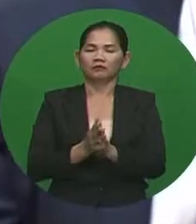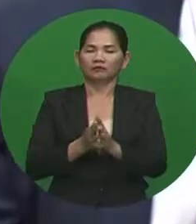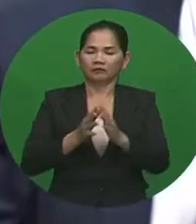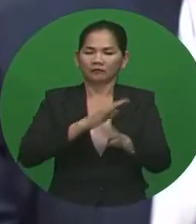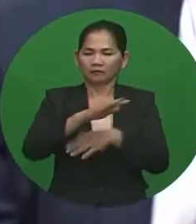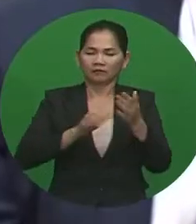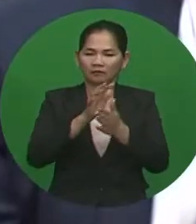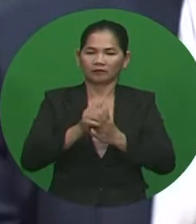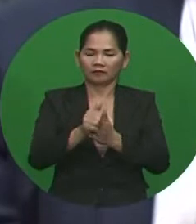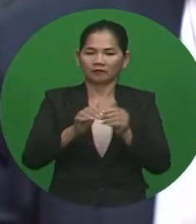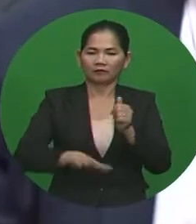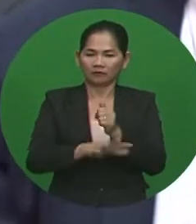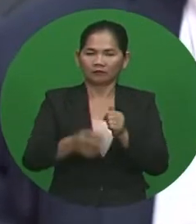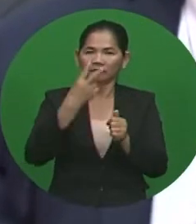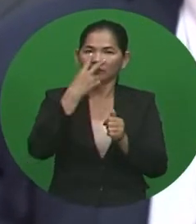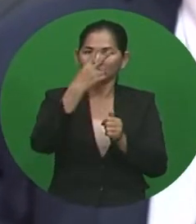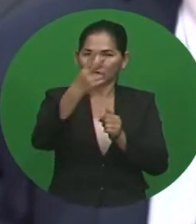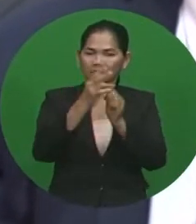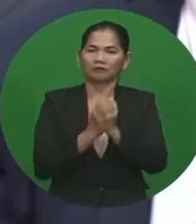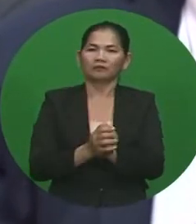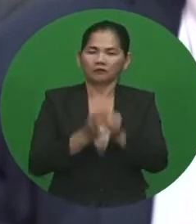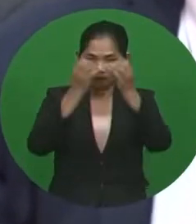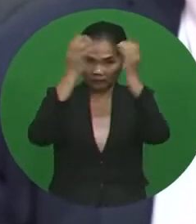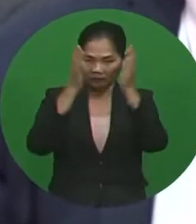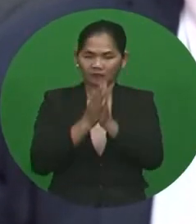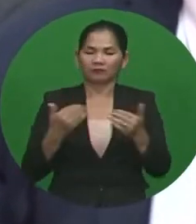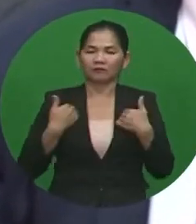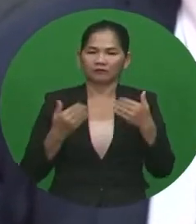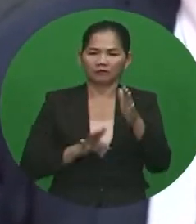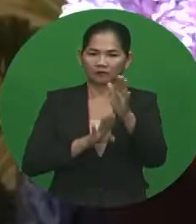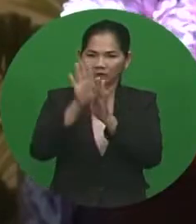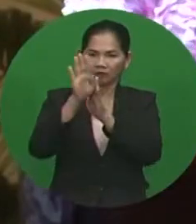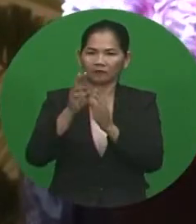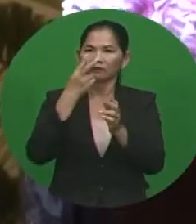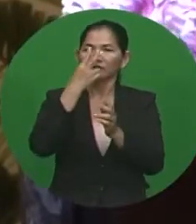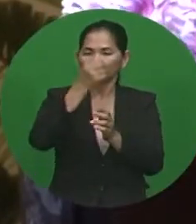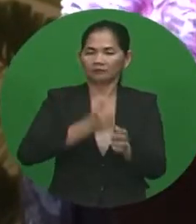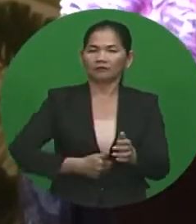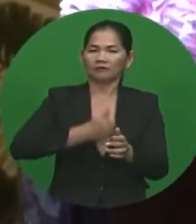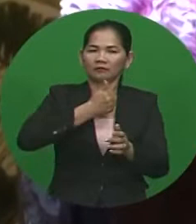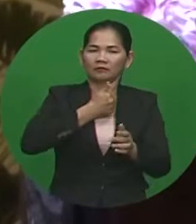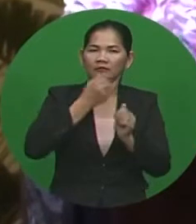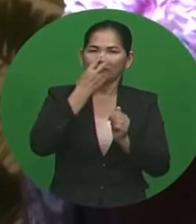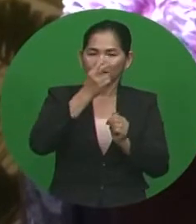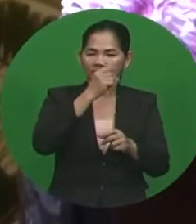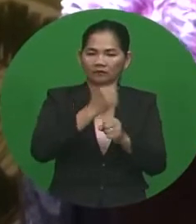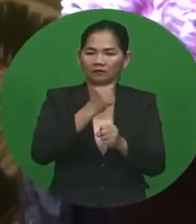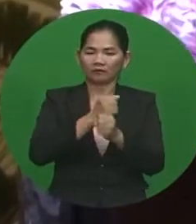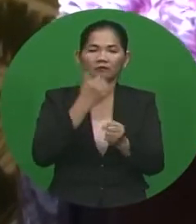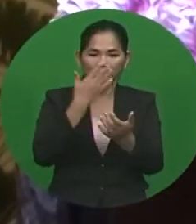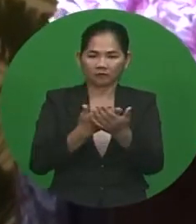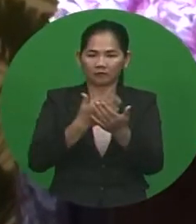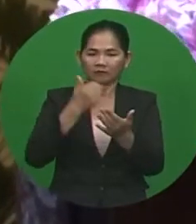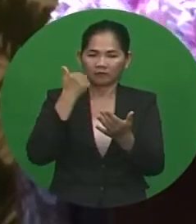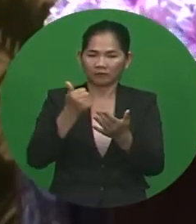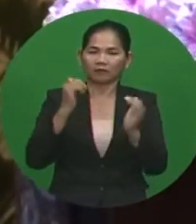របស់រាជរដ្ឋាភិបាលបានឃើញថាវិស័យព័ត៌មានកំពុងមានការរីកចម្រើនគួរជាទីមោទនៈតាមរយៈការធ្វើឲ្យប្រសើរឡើងទាំងវិ